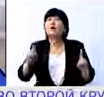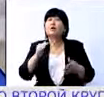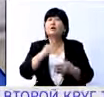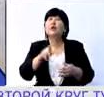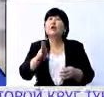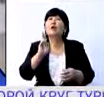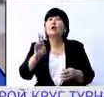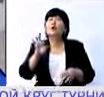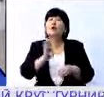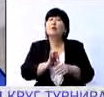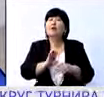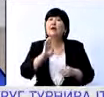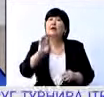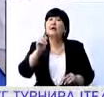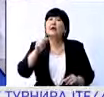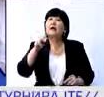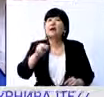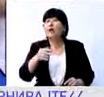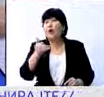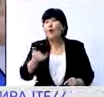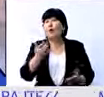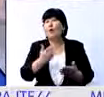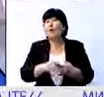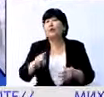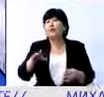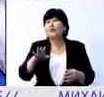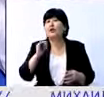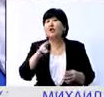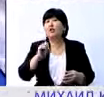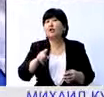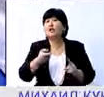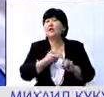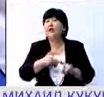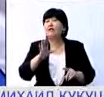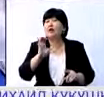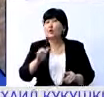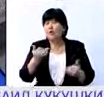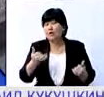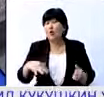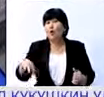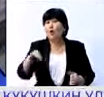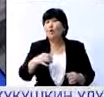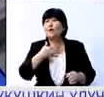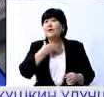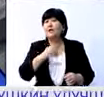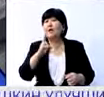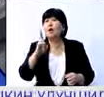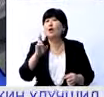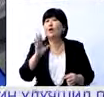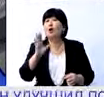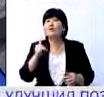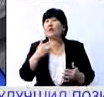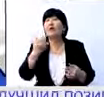те, кто переболел КГГЛ. У них уже вечный иммунитет к этому вирусу. На сегодня в области дефицита крови нет.